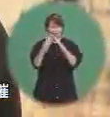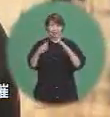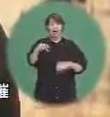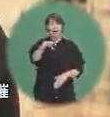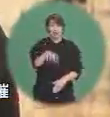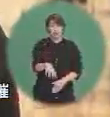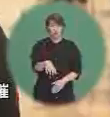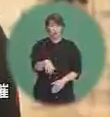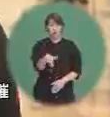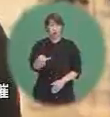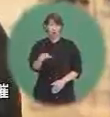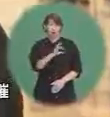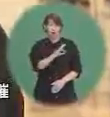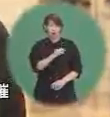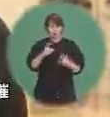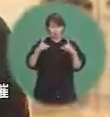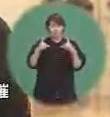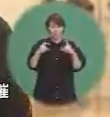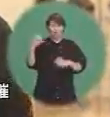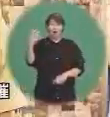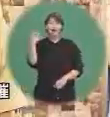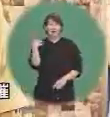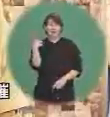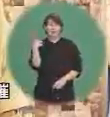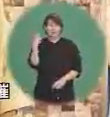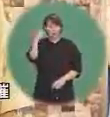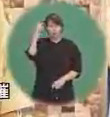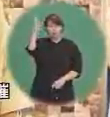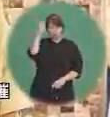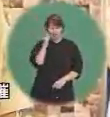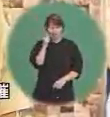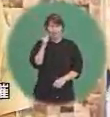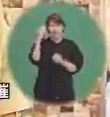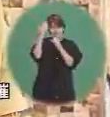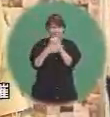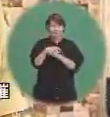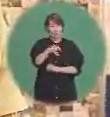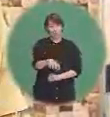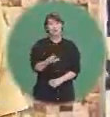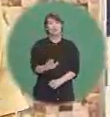では部員が撮影する記念写真のコーナーも設けられました。